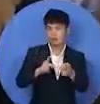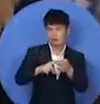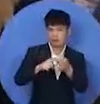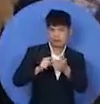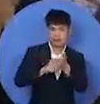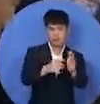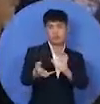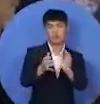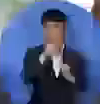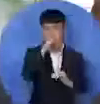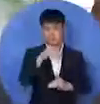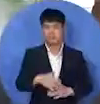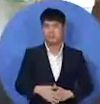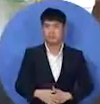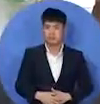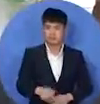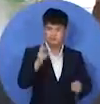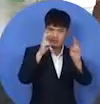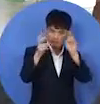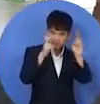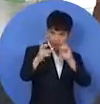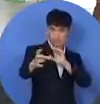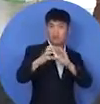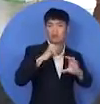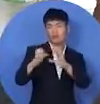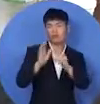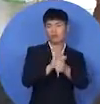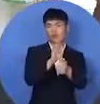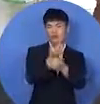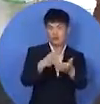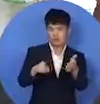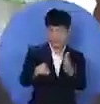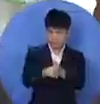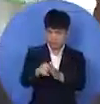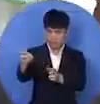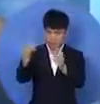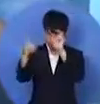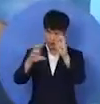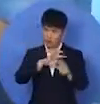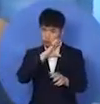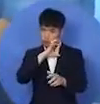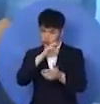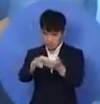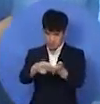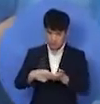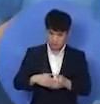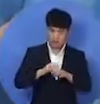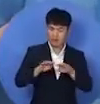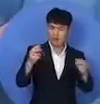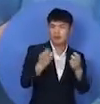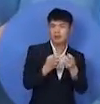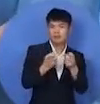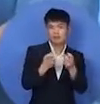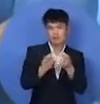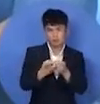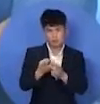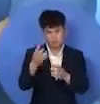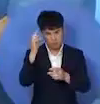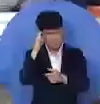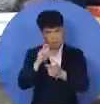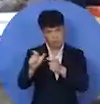회가 개최됐습니다. 천안시가 기업 소통 현장 방문을 통해 기업의 애로 사항을 듣고 해결 방안을